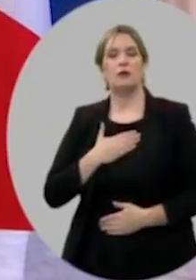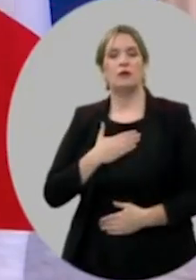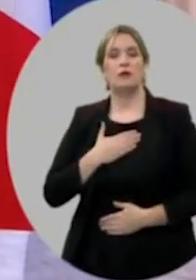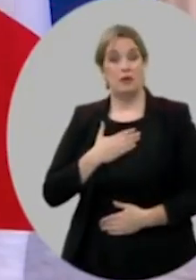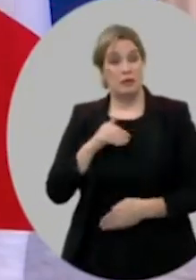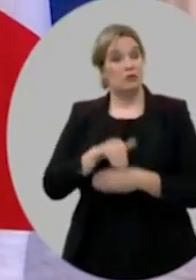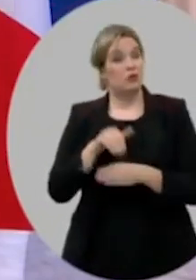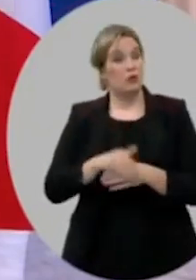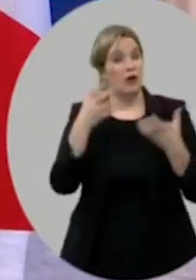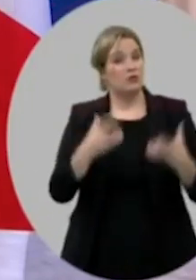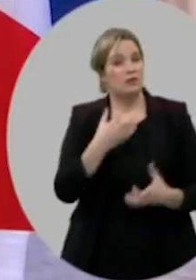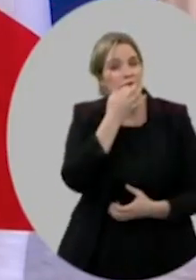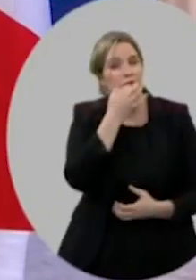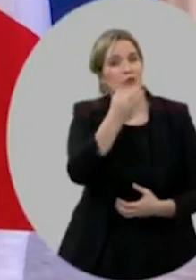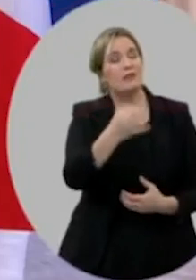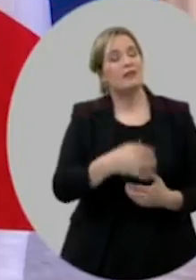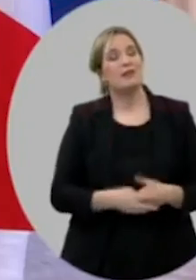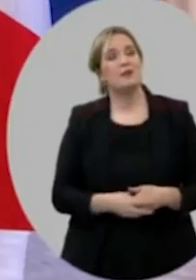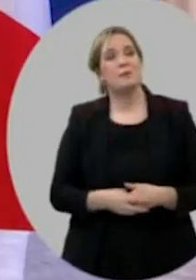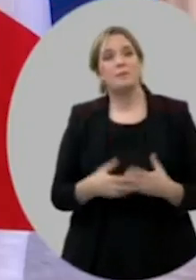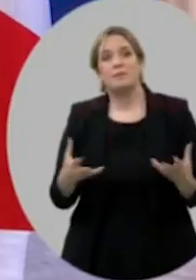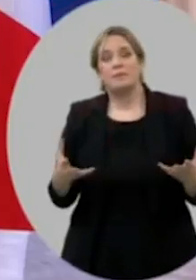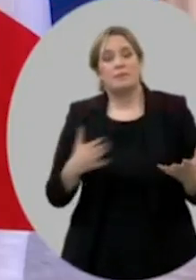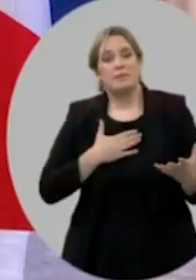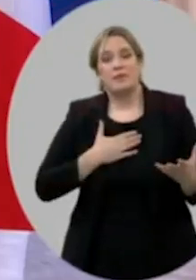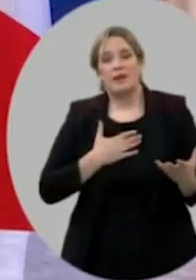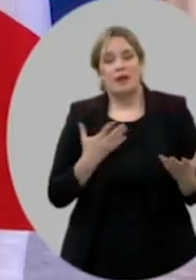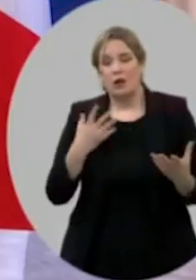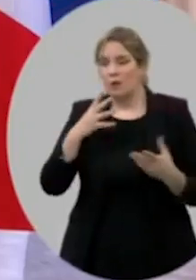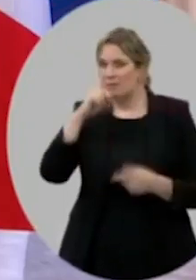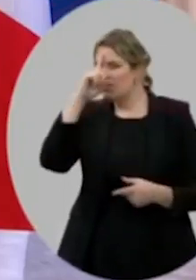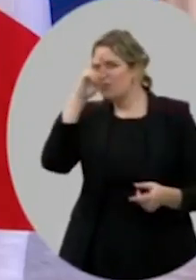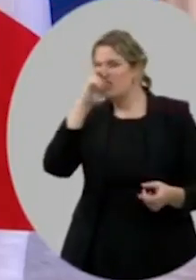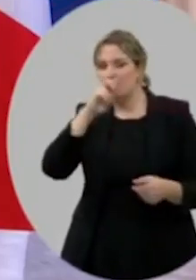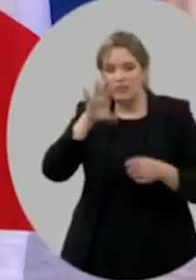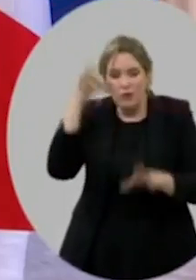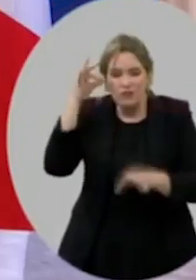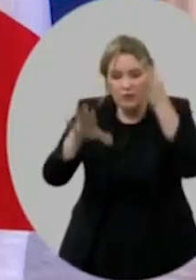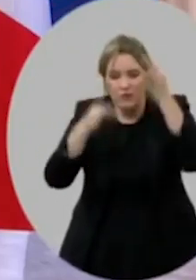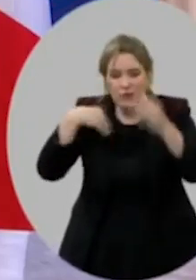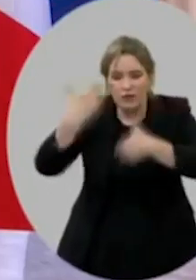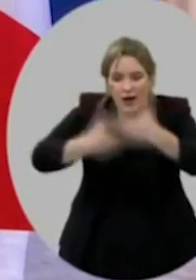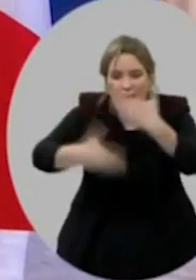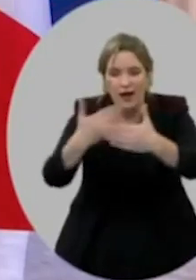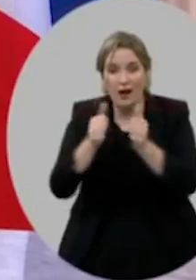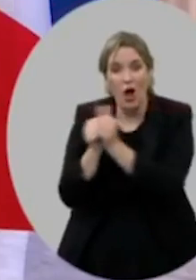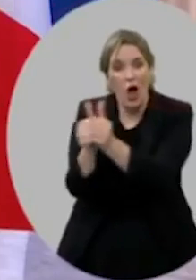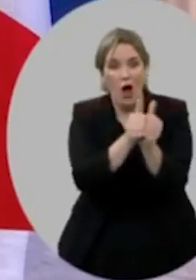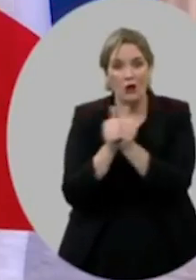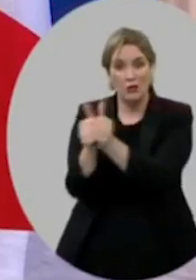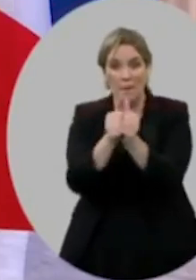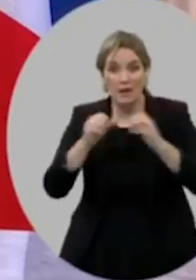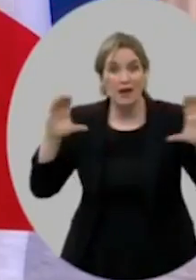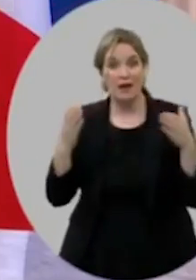Et ce soir, je veux vous dire que c'est avec cet esprit de conquête que nous avons en partage,